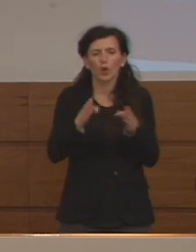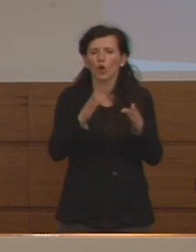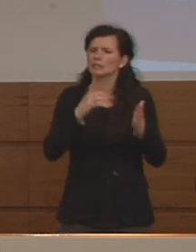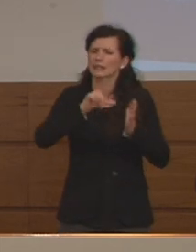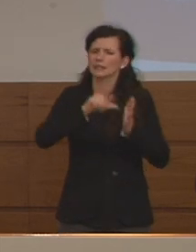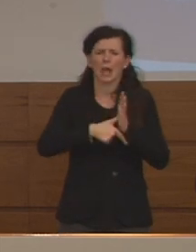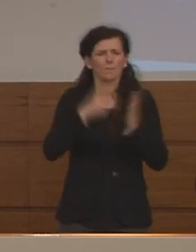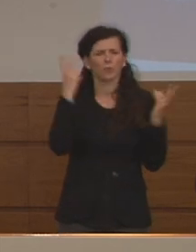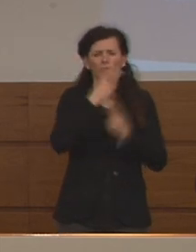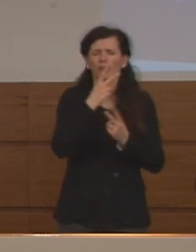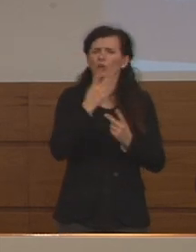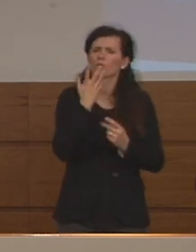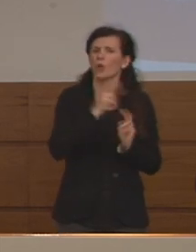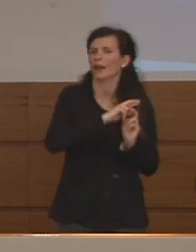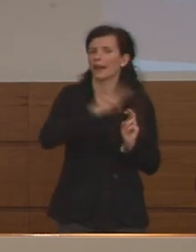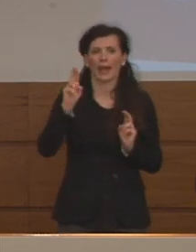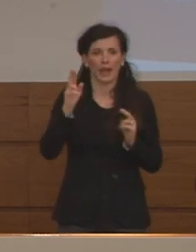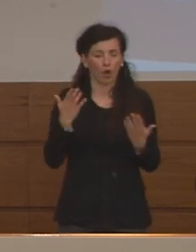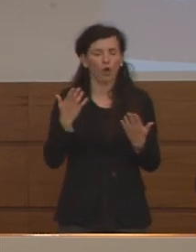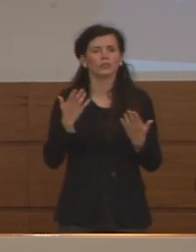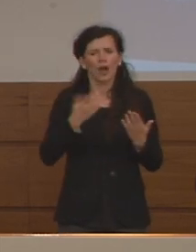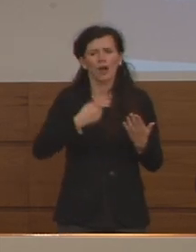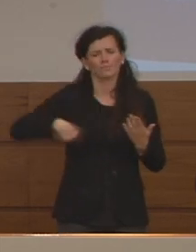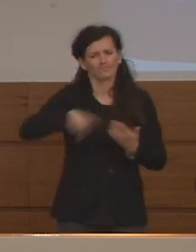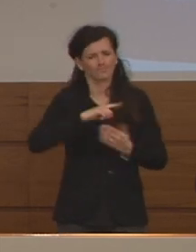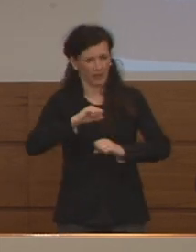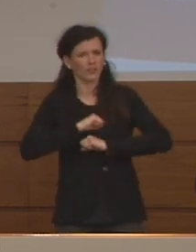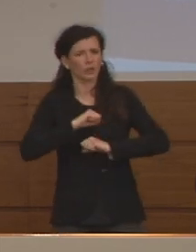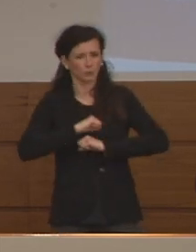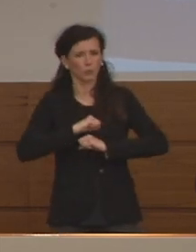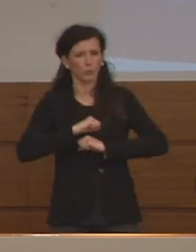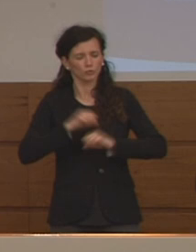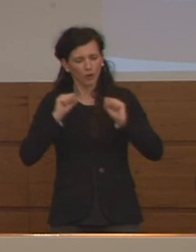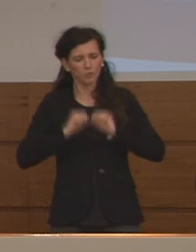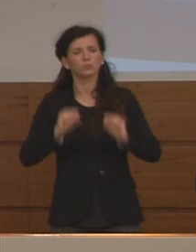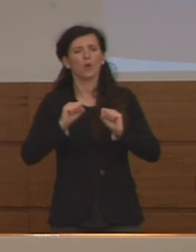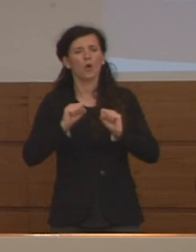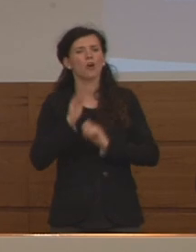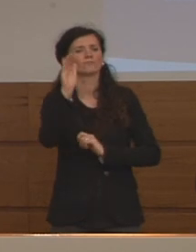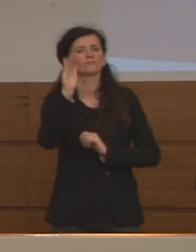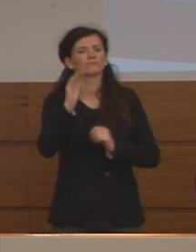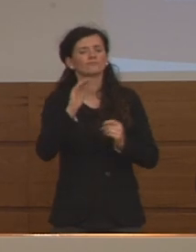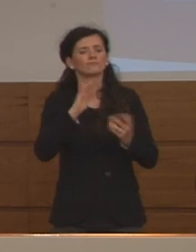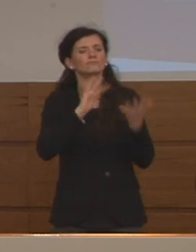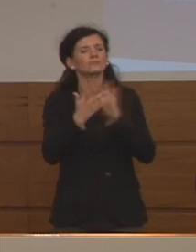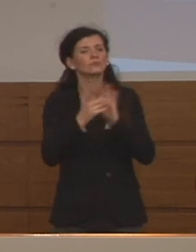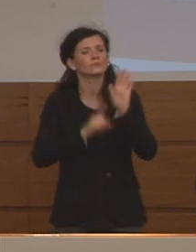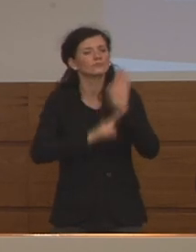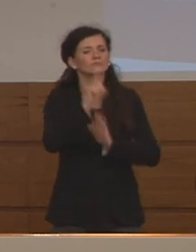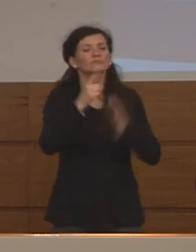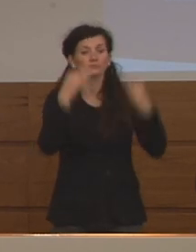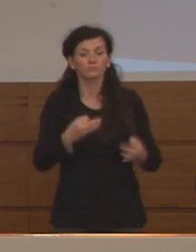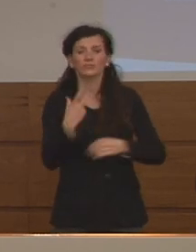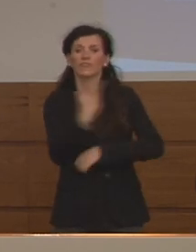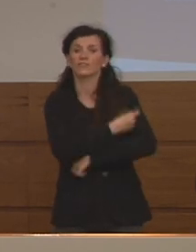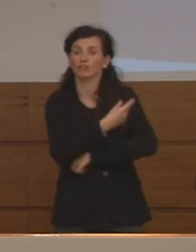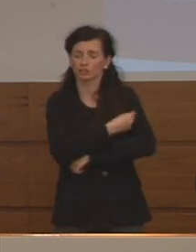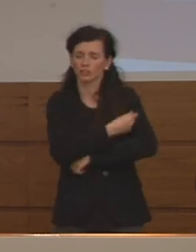quindi credo che si possa essere fiduciosi per ottenere qualcosa in tempi che saranno veramente